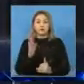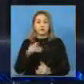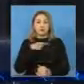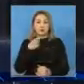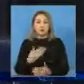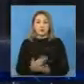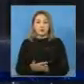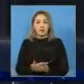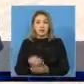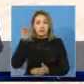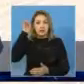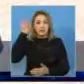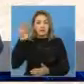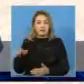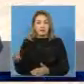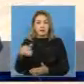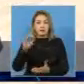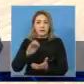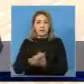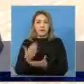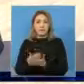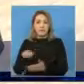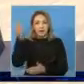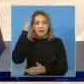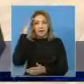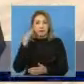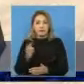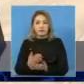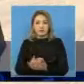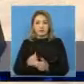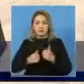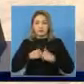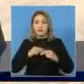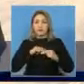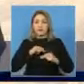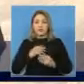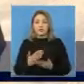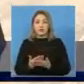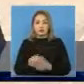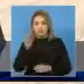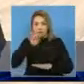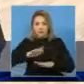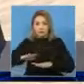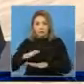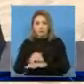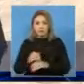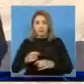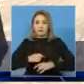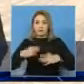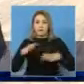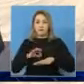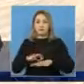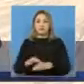отыр. Әлемге танымал бас ақынымыздың еңбегін халық болып ұлықтау мемлекетіміздің мерейін